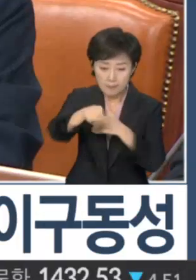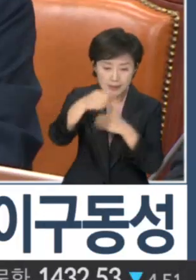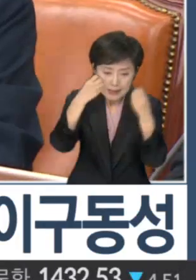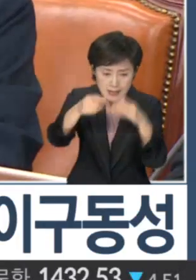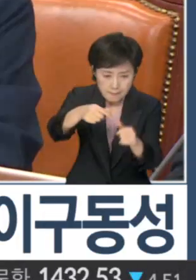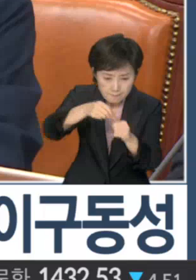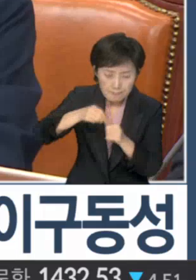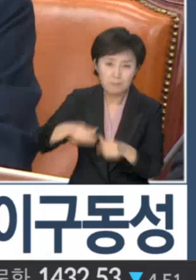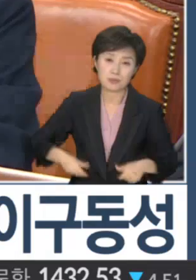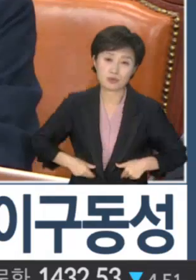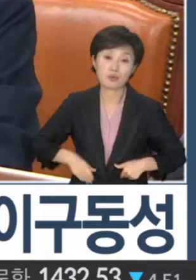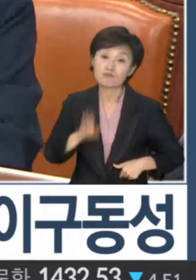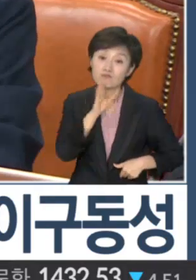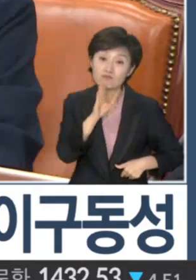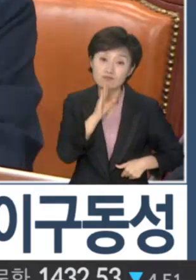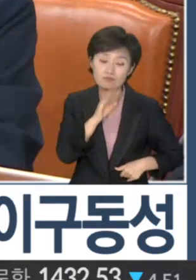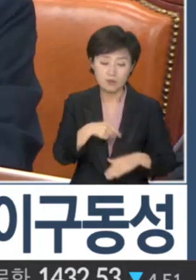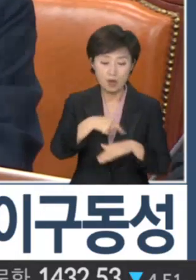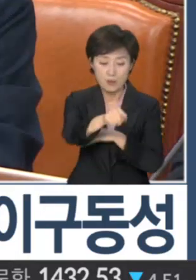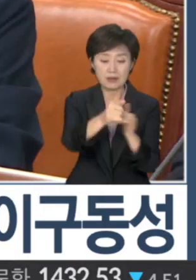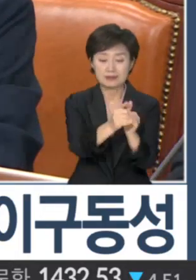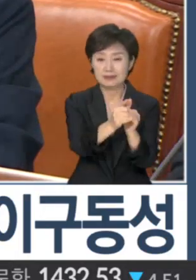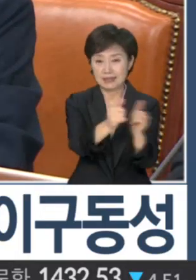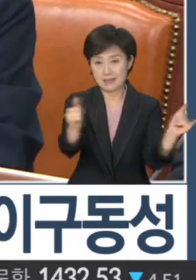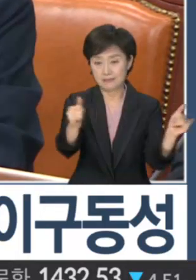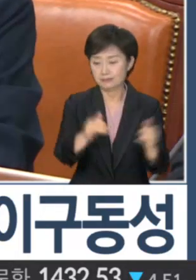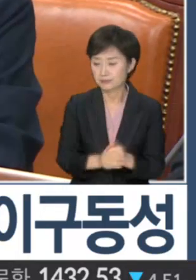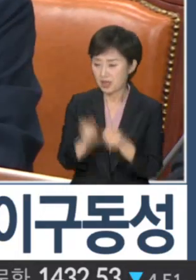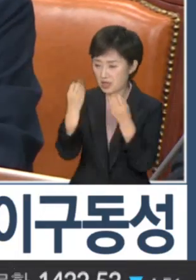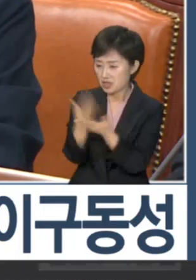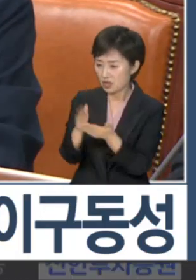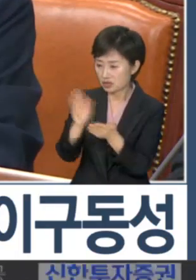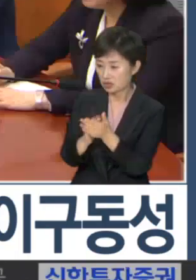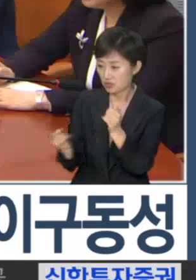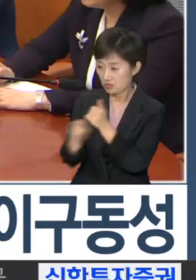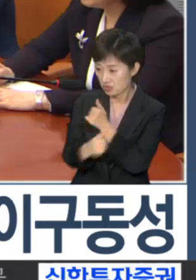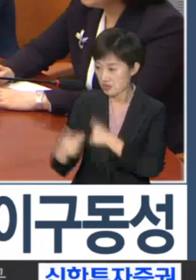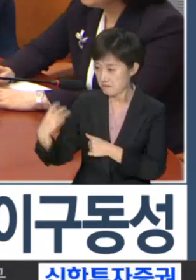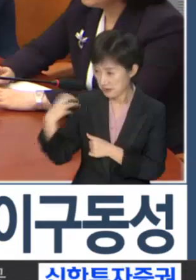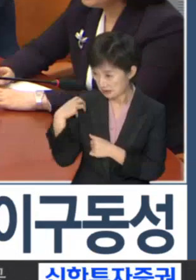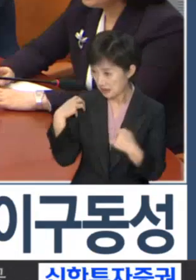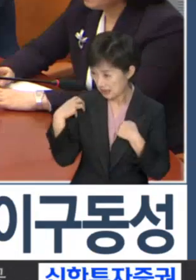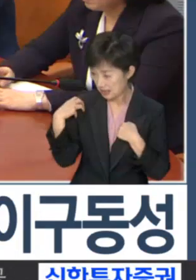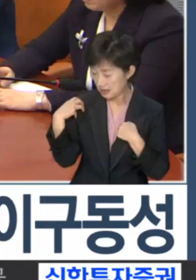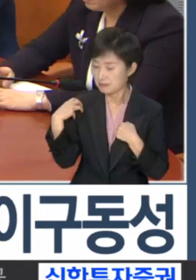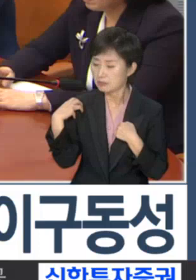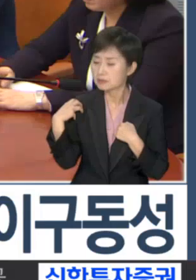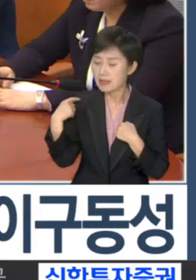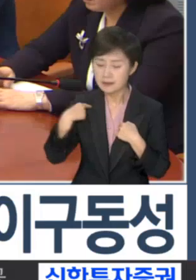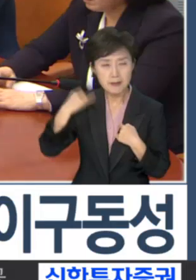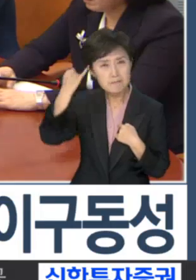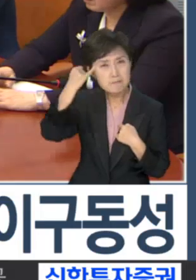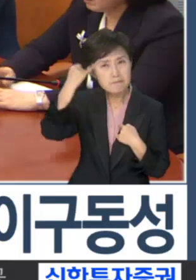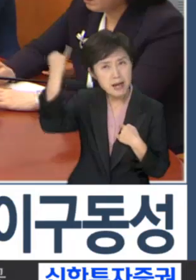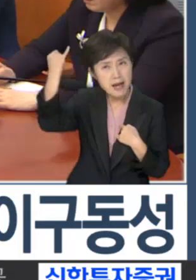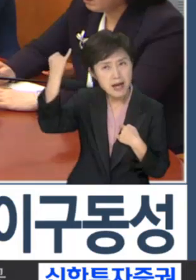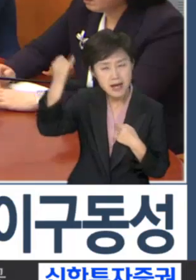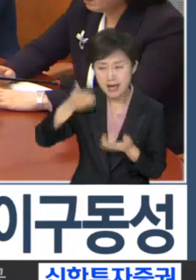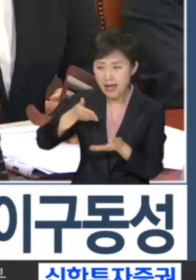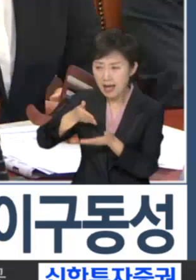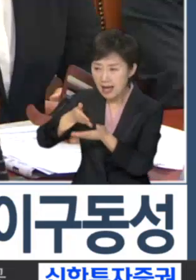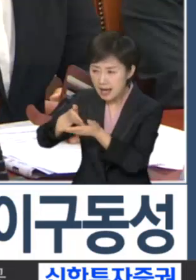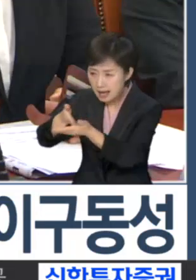아니냐 이렇게 생각할 텐데 외부에 있는 인사들은 이 혁신에 들어와서 실제 본인이 갖고 있는 것들을 김은경 위원장이 맡았던